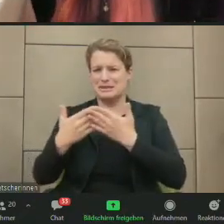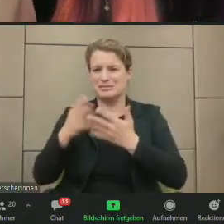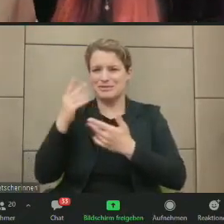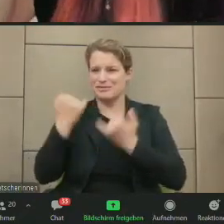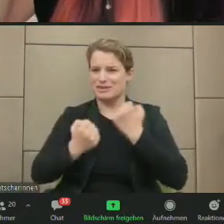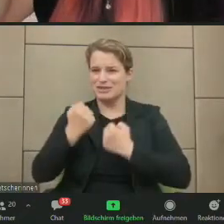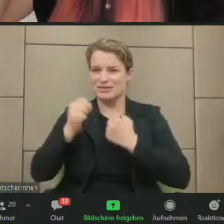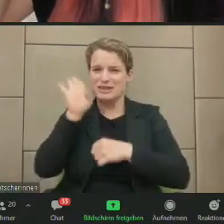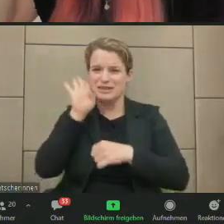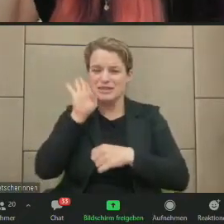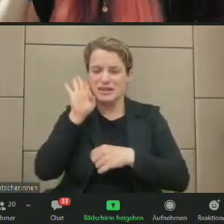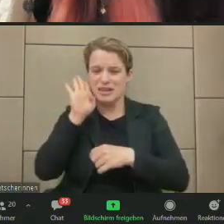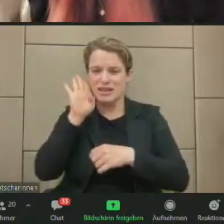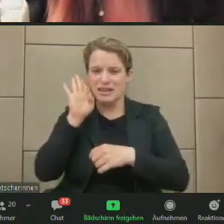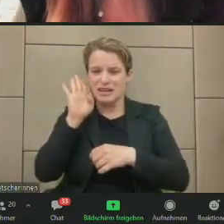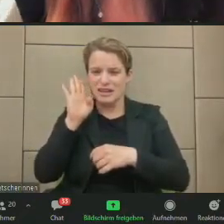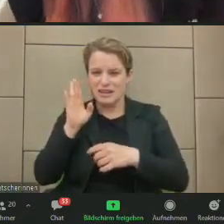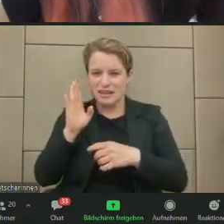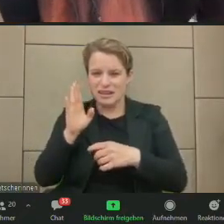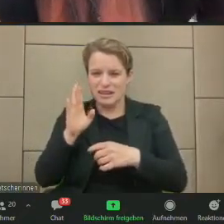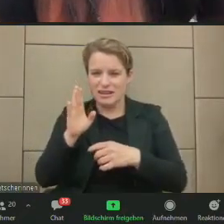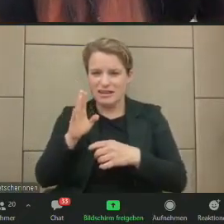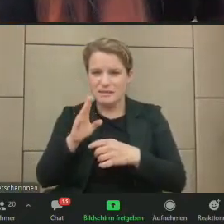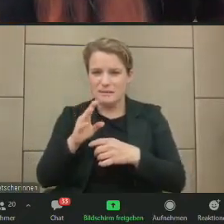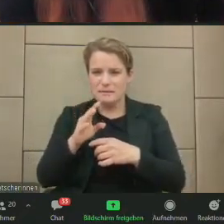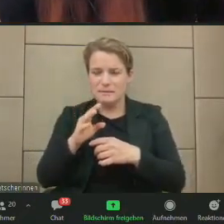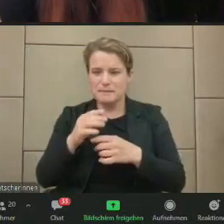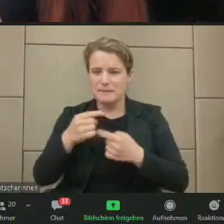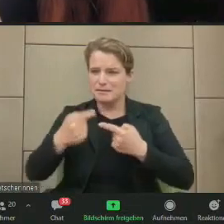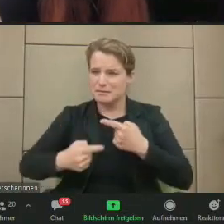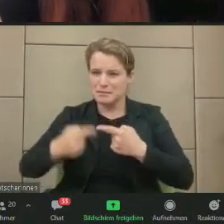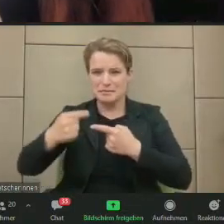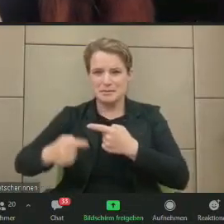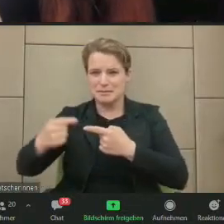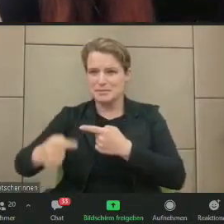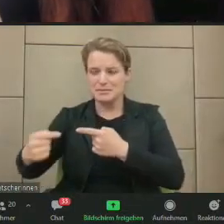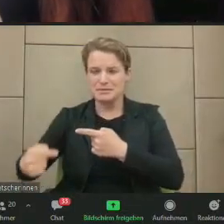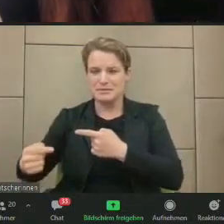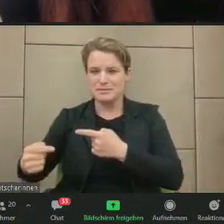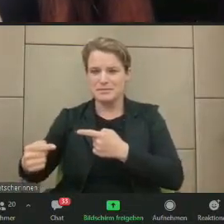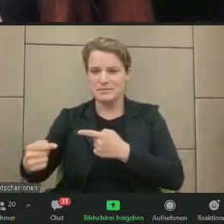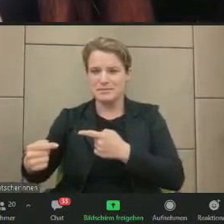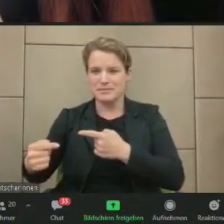wenn man weiß, worüber sprechen möchte, dann hat man